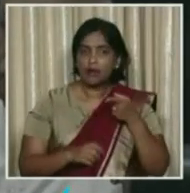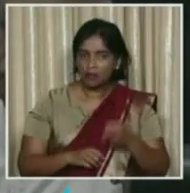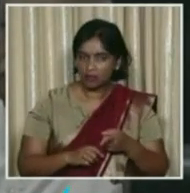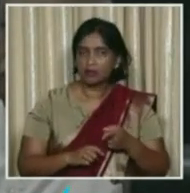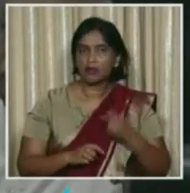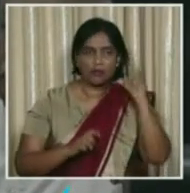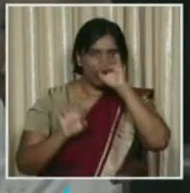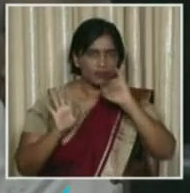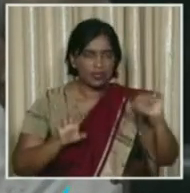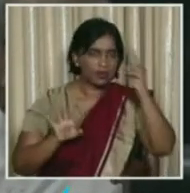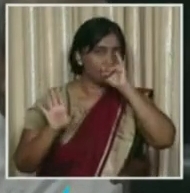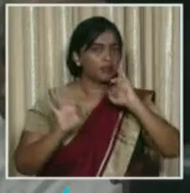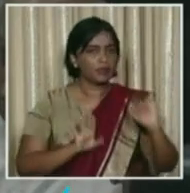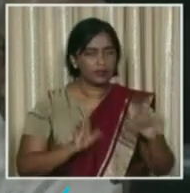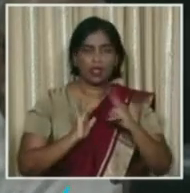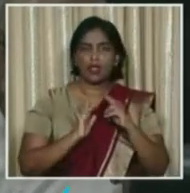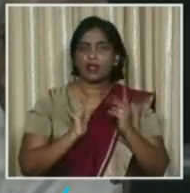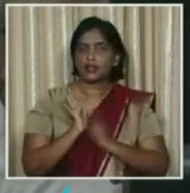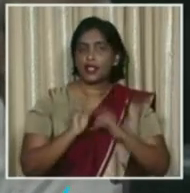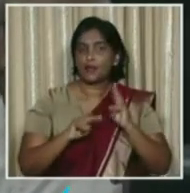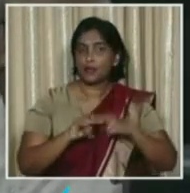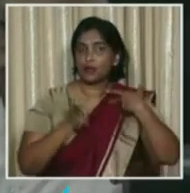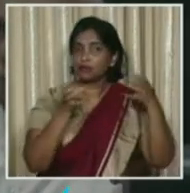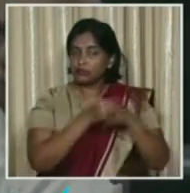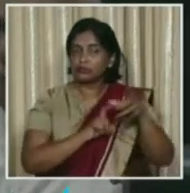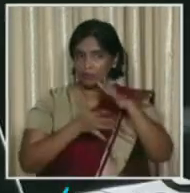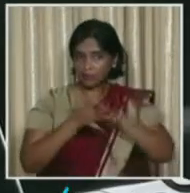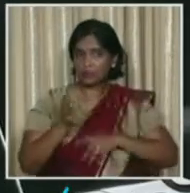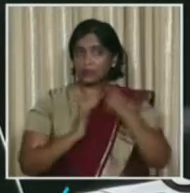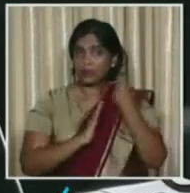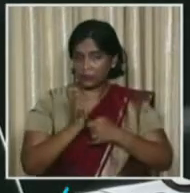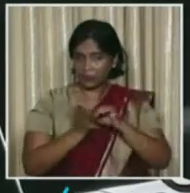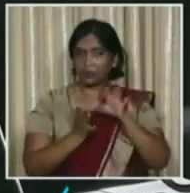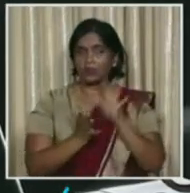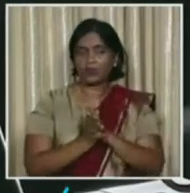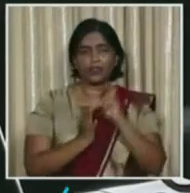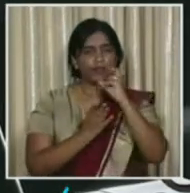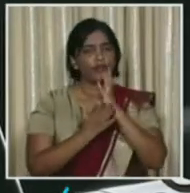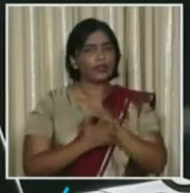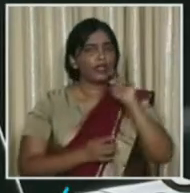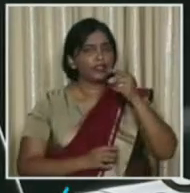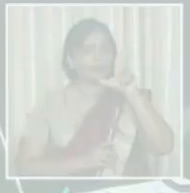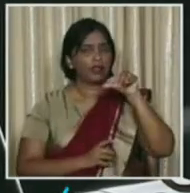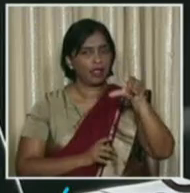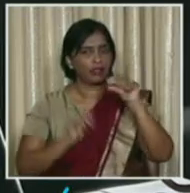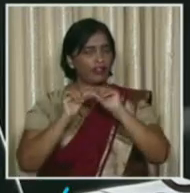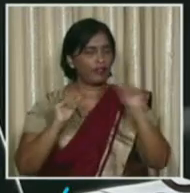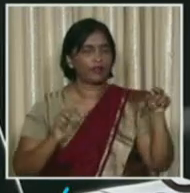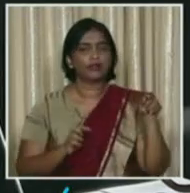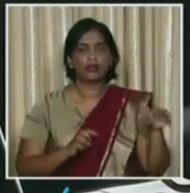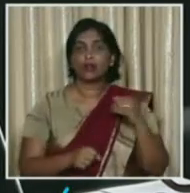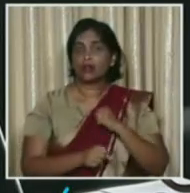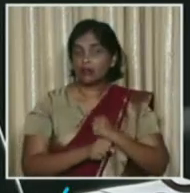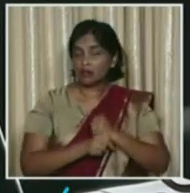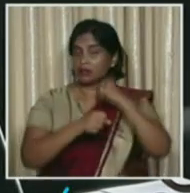මේ මාස 6න් 6ට IMF කණ්ඩායම වෙන නිසා අපිට සාකච්ඡා කරන්න පුළුවන්. ව්‍යවස්ථාවේ 157 වෙනි වගන්තියේ තියෙනවා